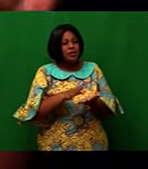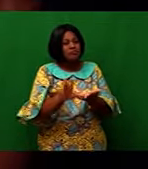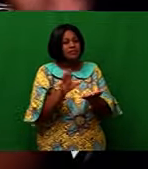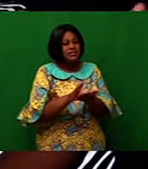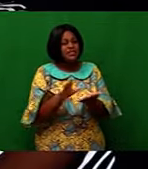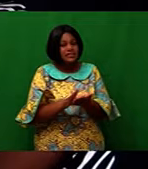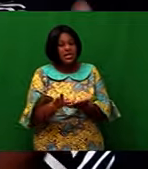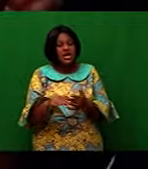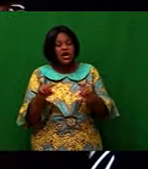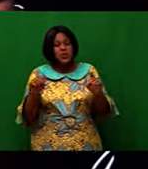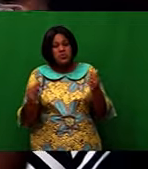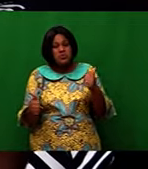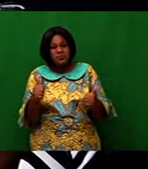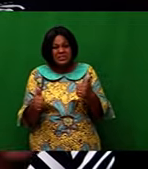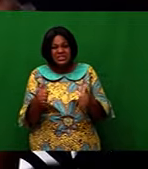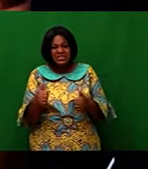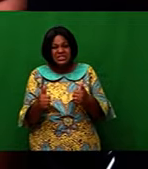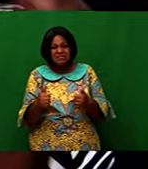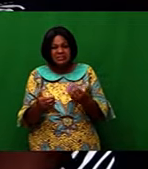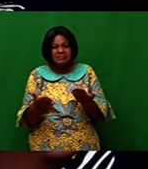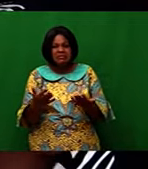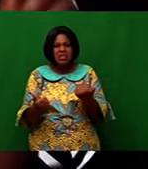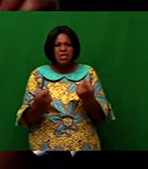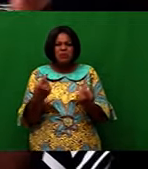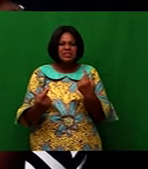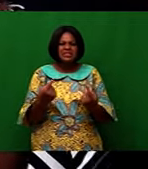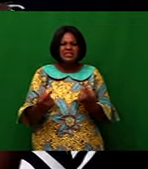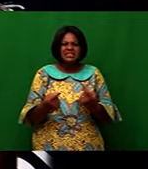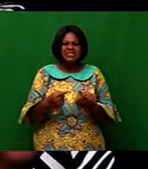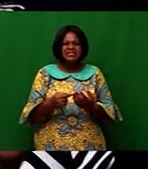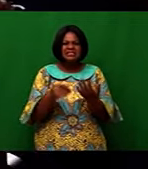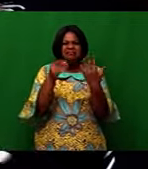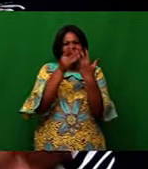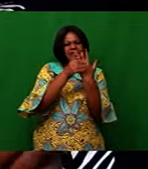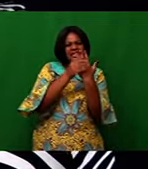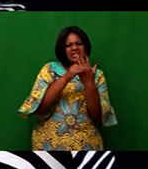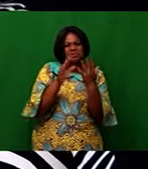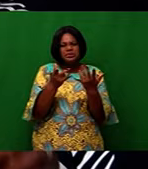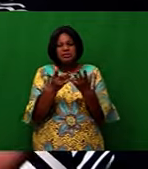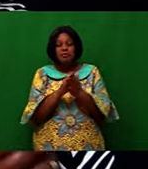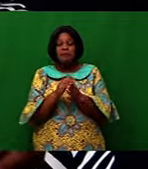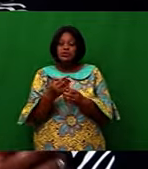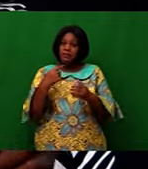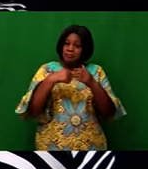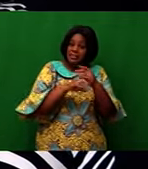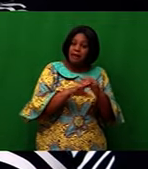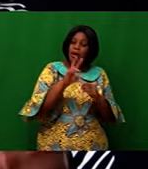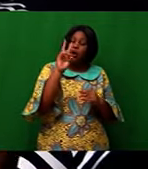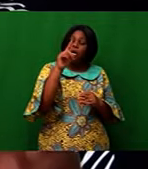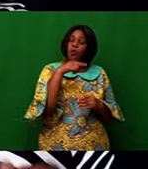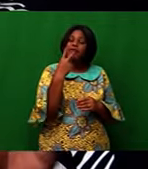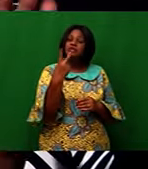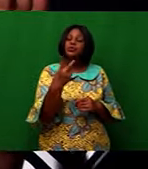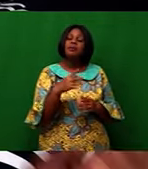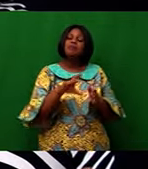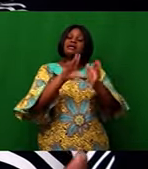muchato werudzi nokuti dzimweni dzenguva uchapinda pabarika rine munhu agara nemuchato wemurume mumwe chete nemukadzi mumwe chete.